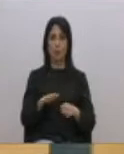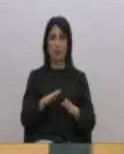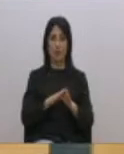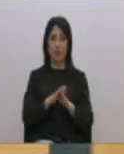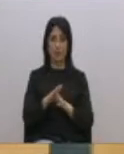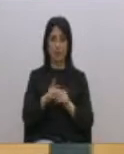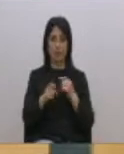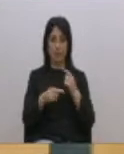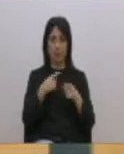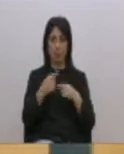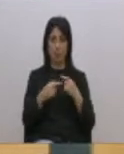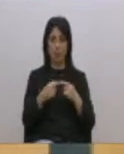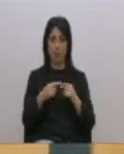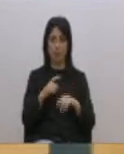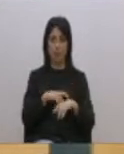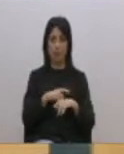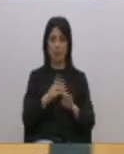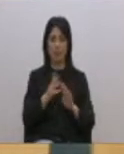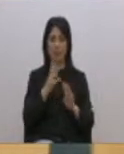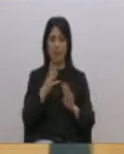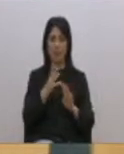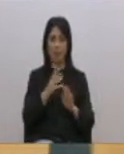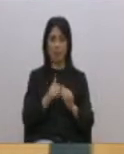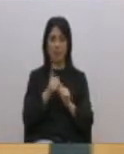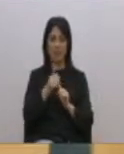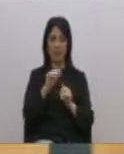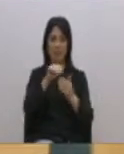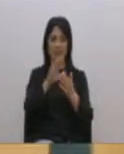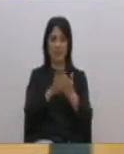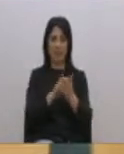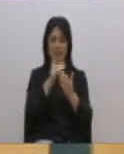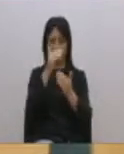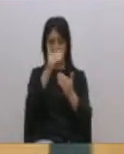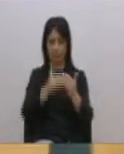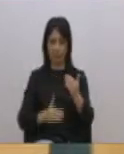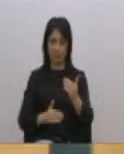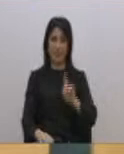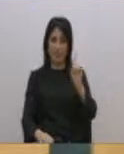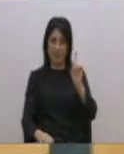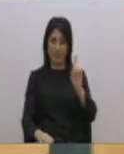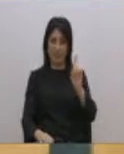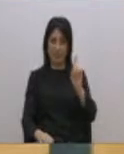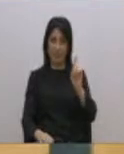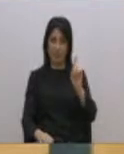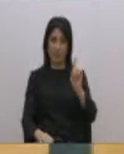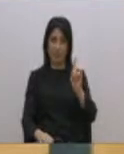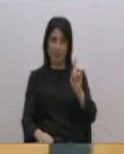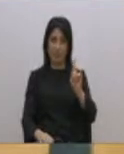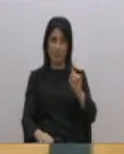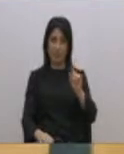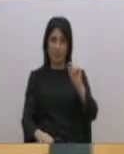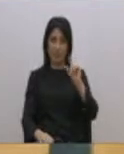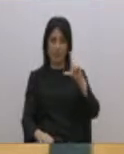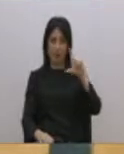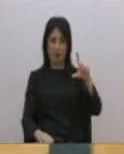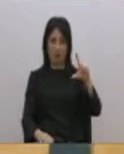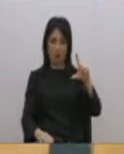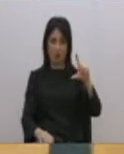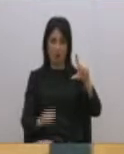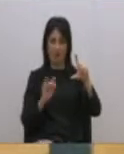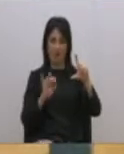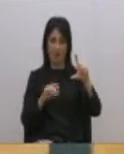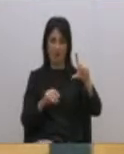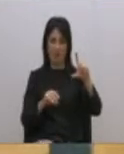aris saubari rigitoba aris tsinasar ukve reglamenti dadgenili is Pravali țuani prakția